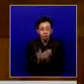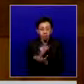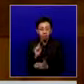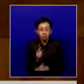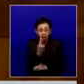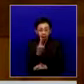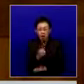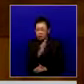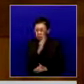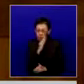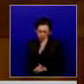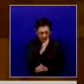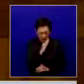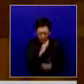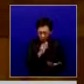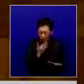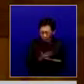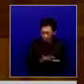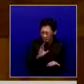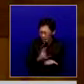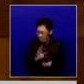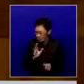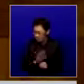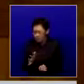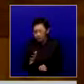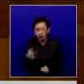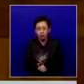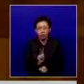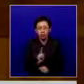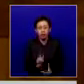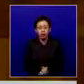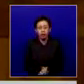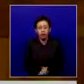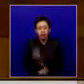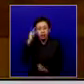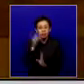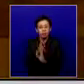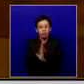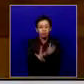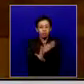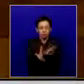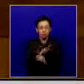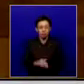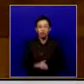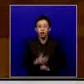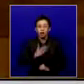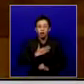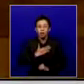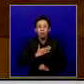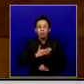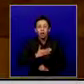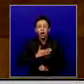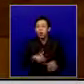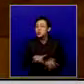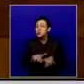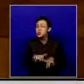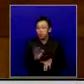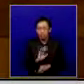ยังไม่พอทำอย่างไรผมก็คิดลงหน้าผมไปแล้วล่ะผมไม่เคยที่ว่าอยู่เฉยๆคิดไม่คิ